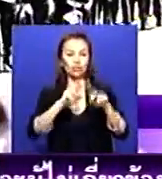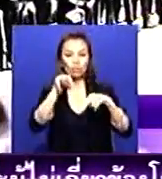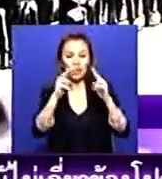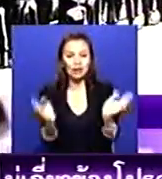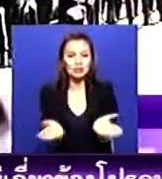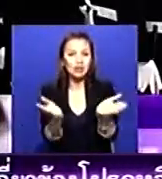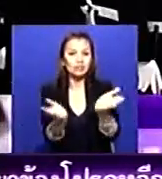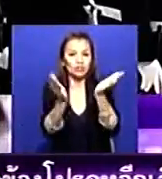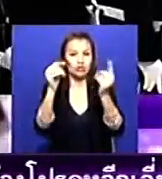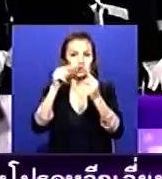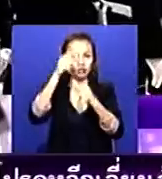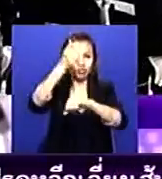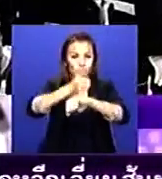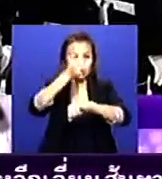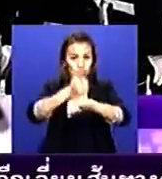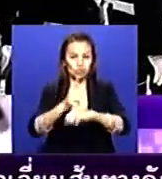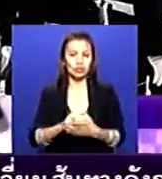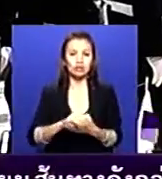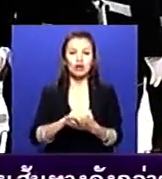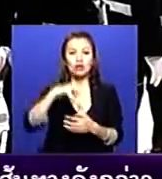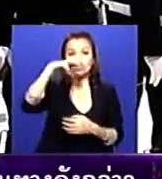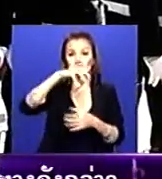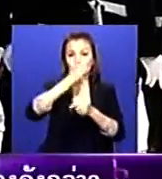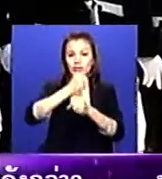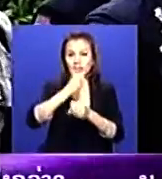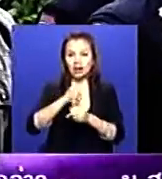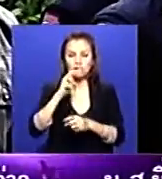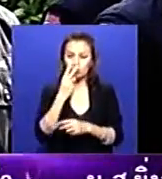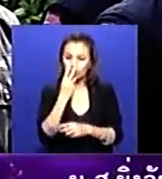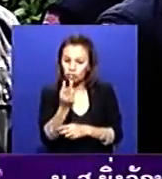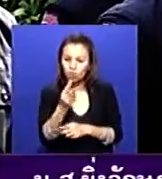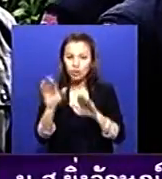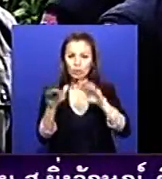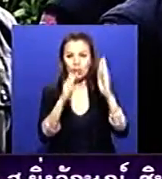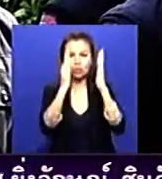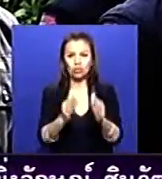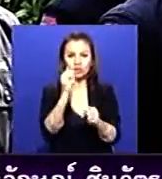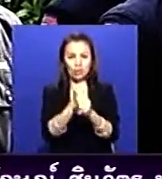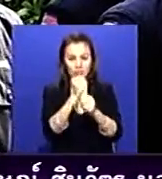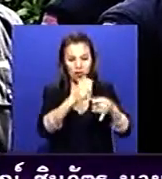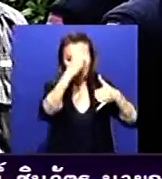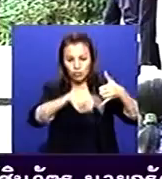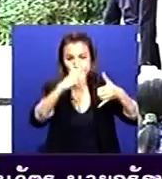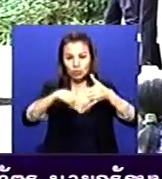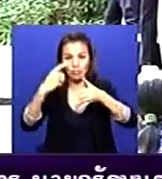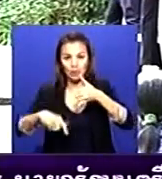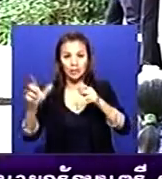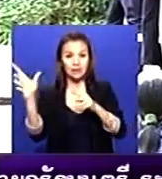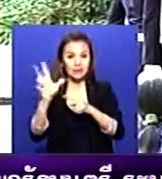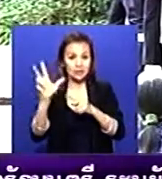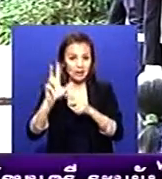าการตำรวจนครบาลพร้อมเปิดเผยว่ามาตรวจดูความพร้อมของเจ้าหน้าที่ก่อนการเลือกตั้งในวันที่3มีนาคม